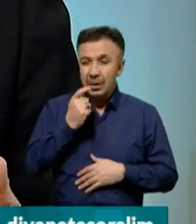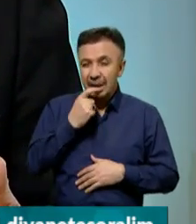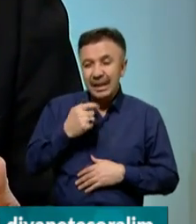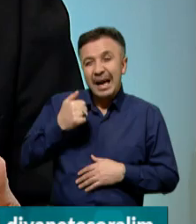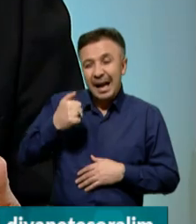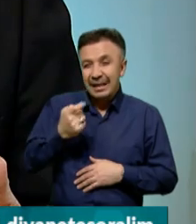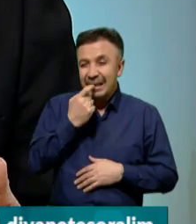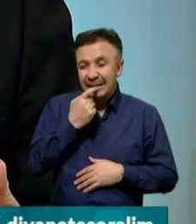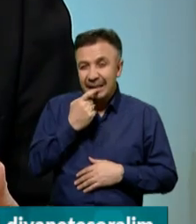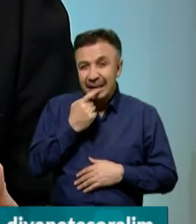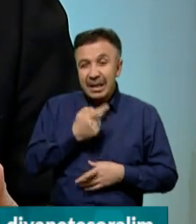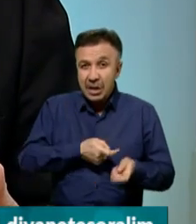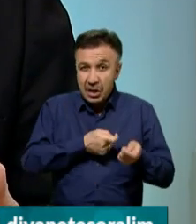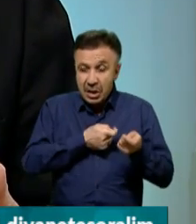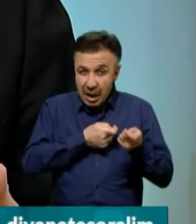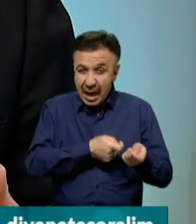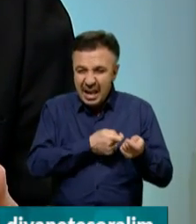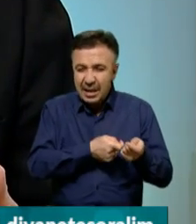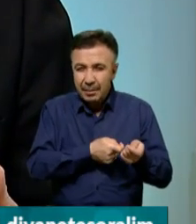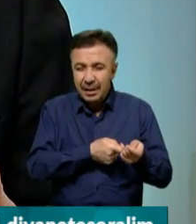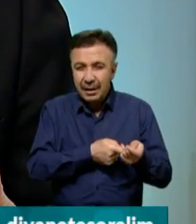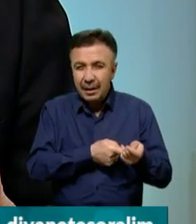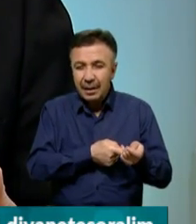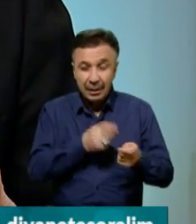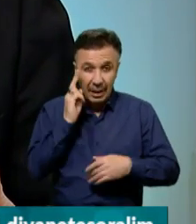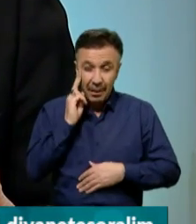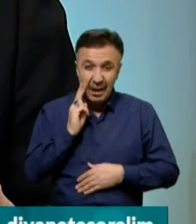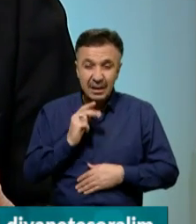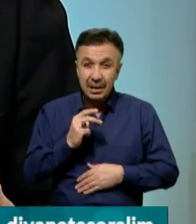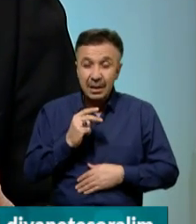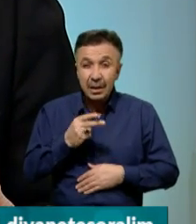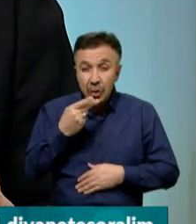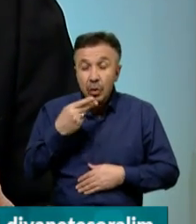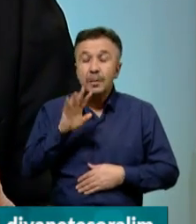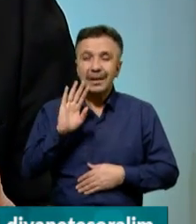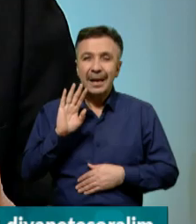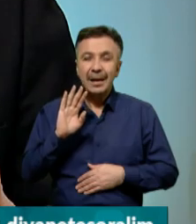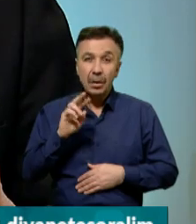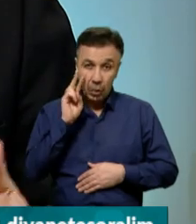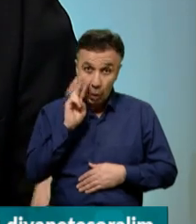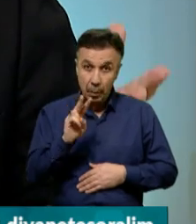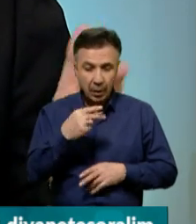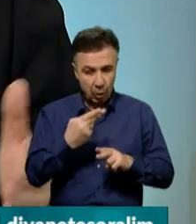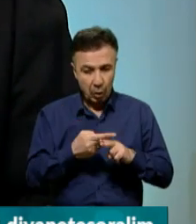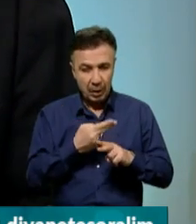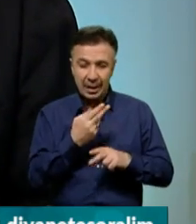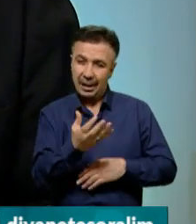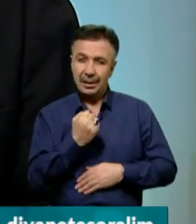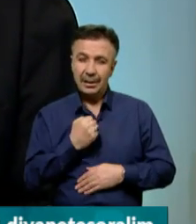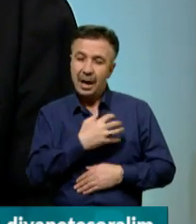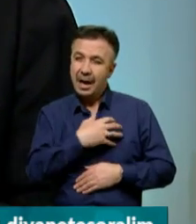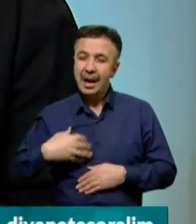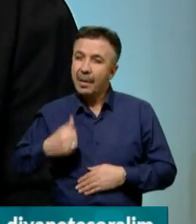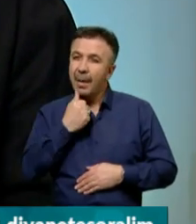eğitimini, terbiyesini sözden ziyade görerek alırlar. anne babayı örnek alır. Anne baba namaz kılmayan